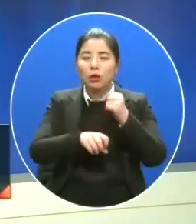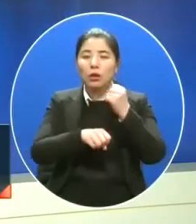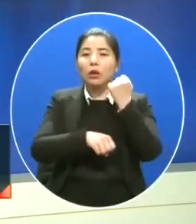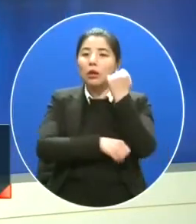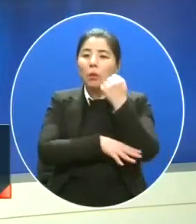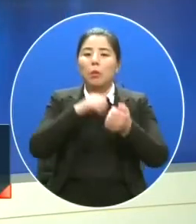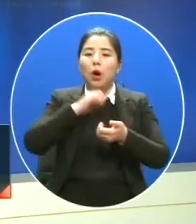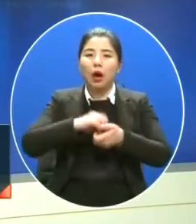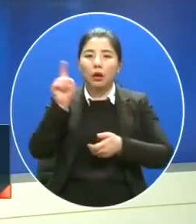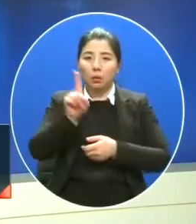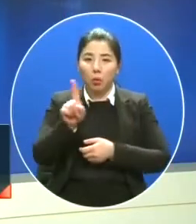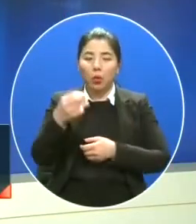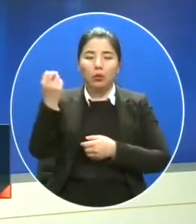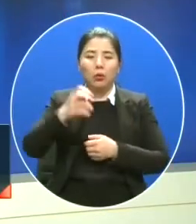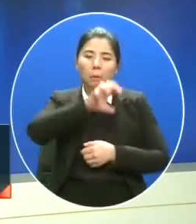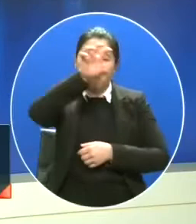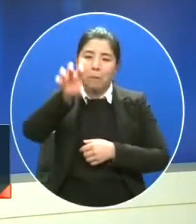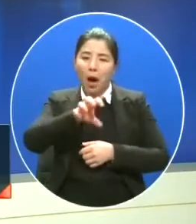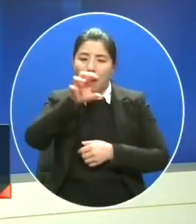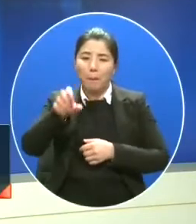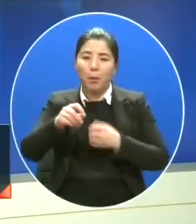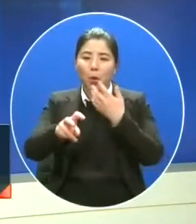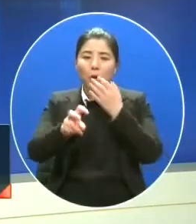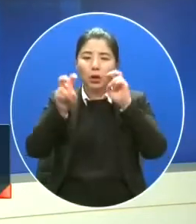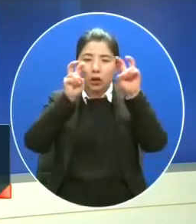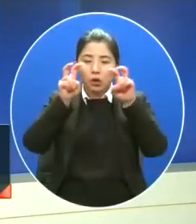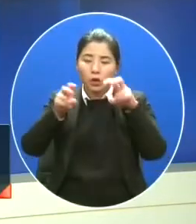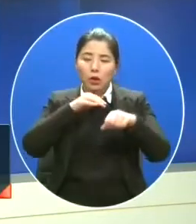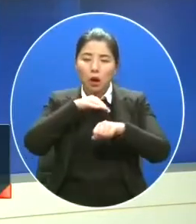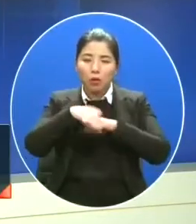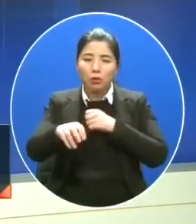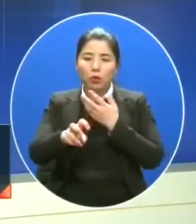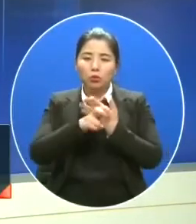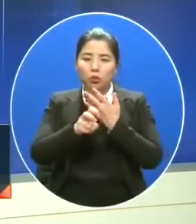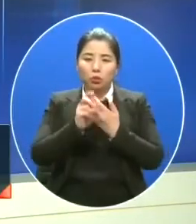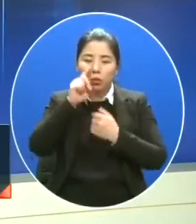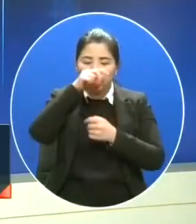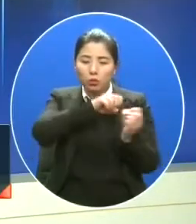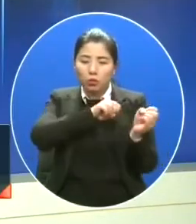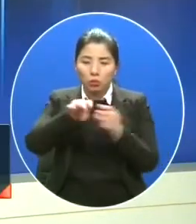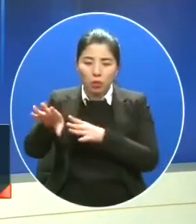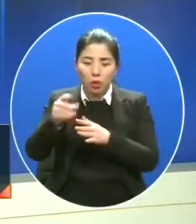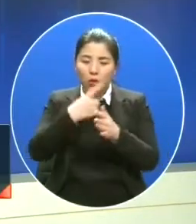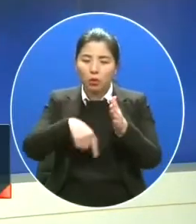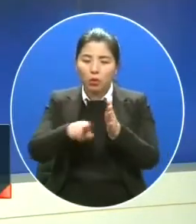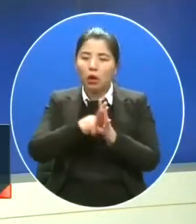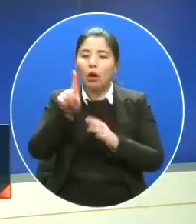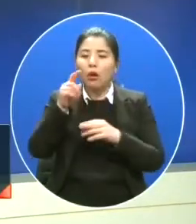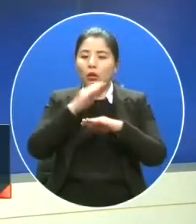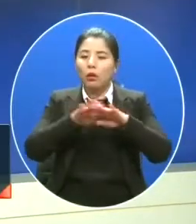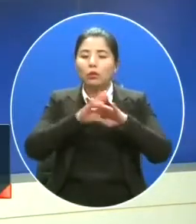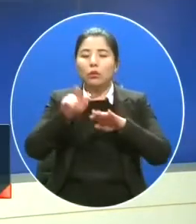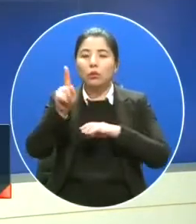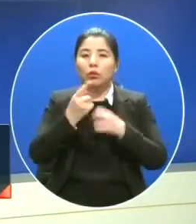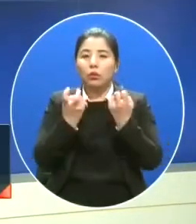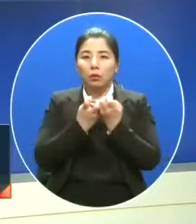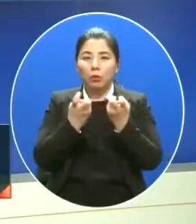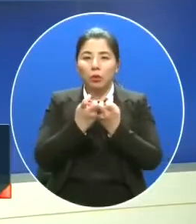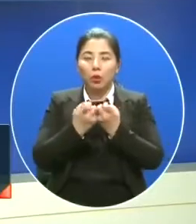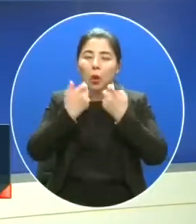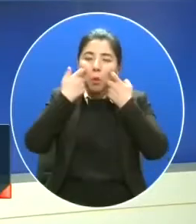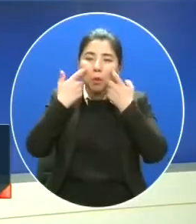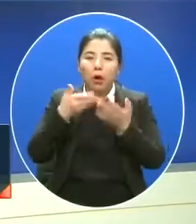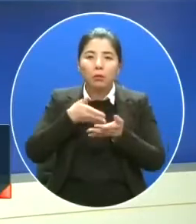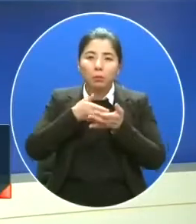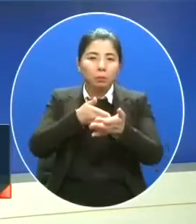정책의 근본적 한계가 무엇이며 반복되는 기업형 불법 투기의 악순환을 끊기 위해 어떻게 개선해야 하는지를